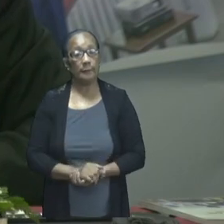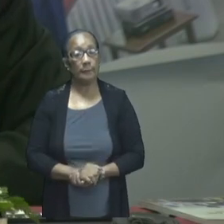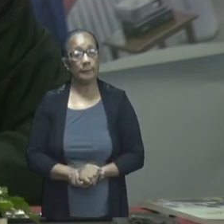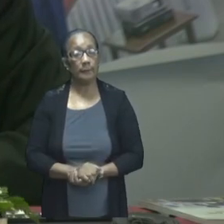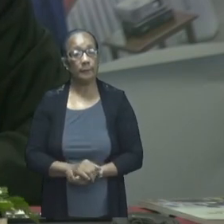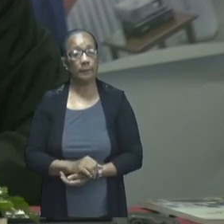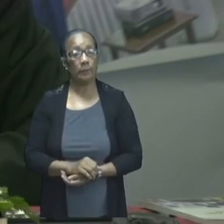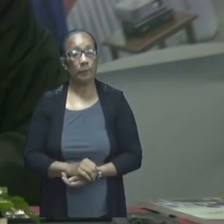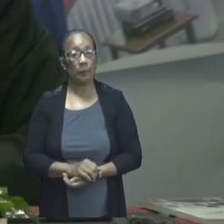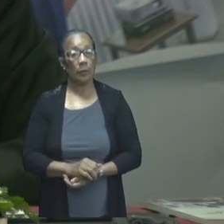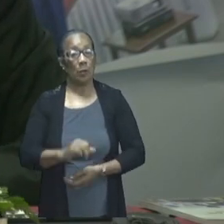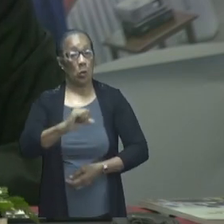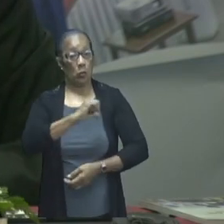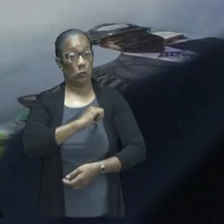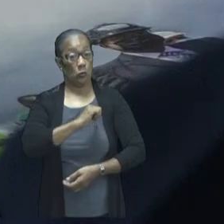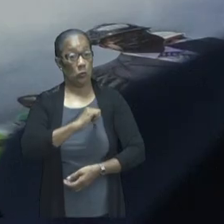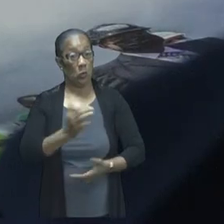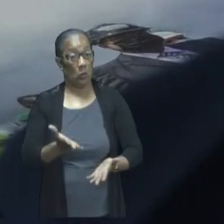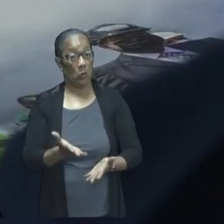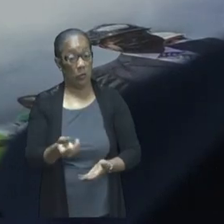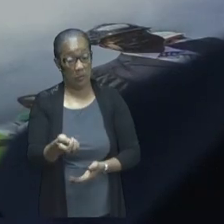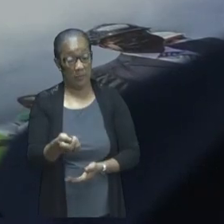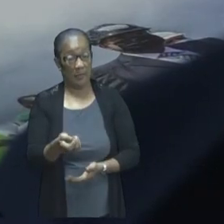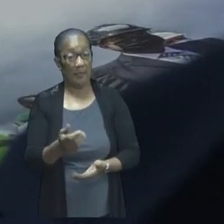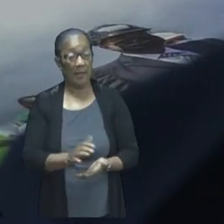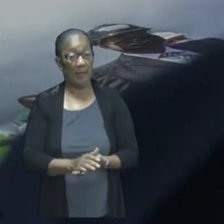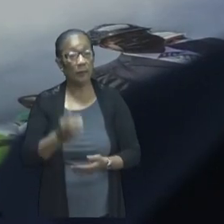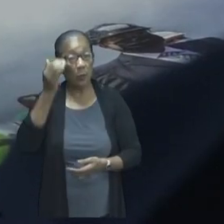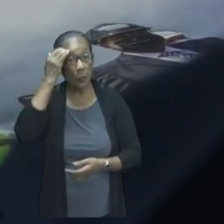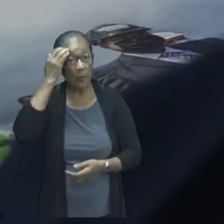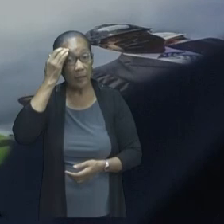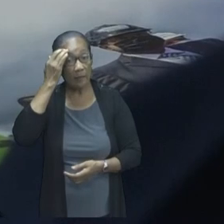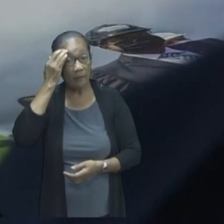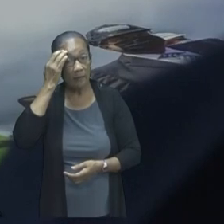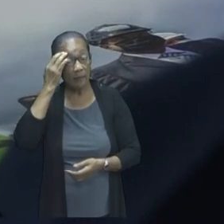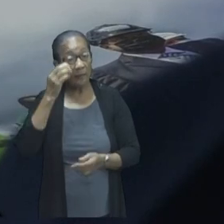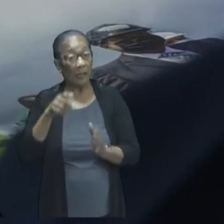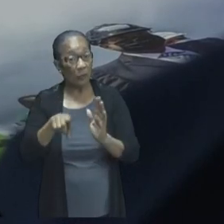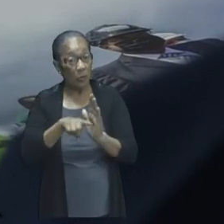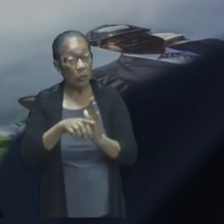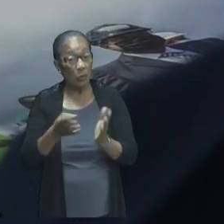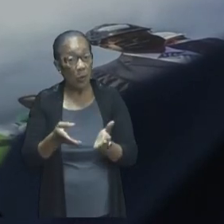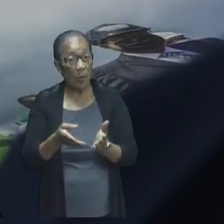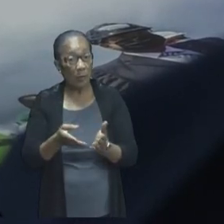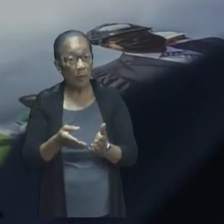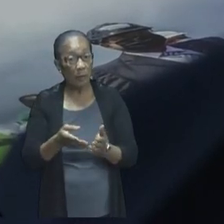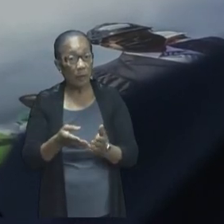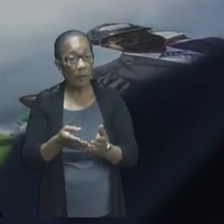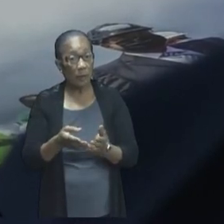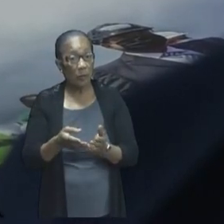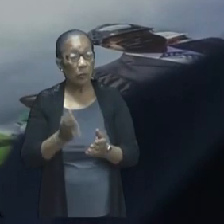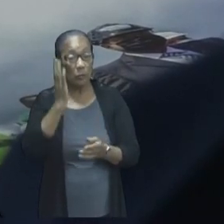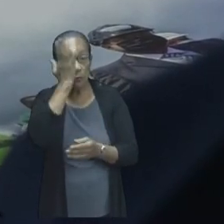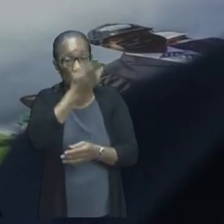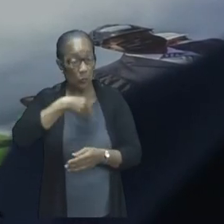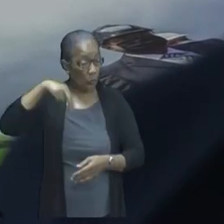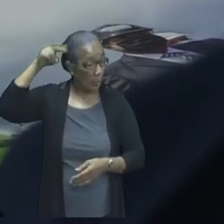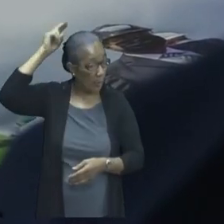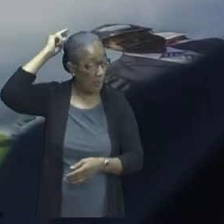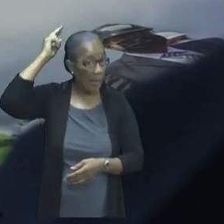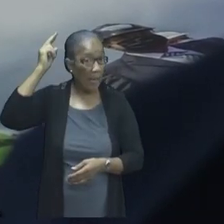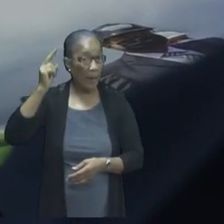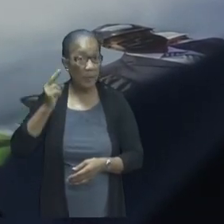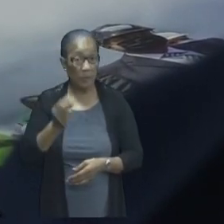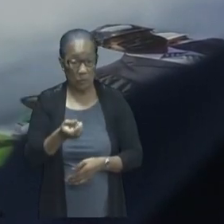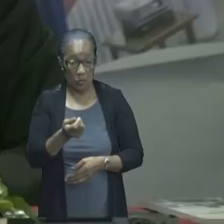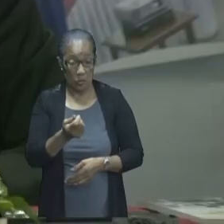schuld de positie weet namelijk dat de norm is dat jouw schuld positie niet hoger mag